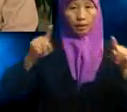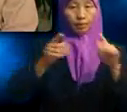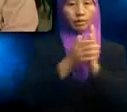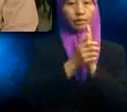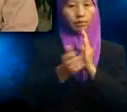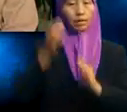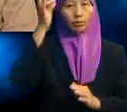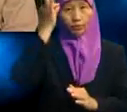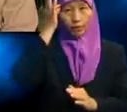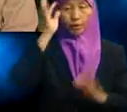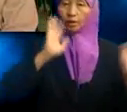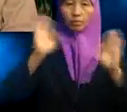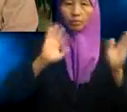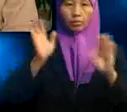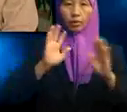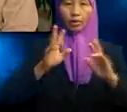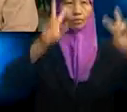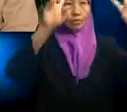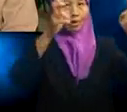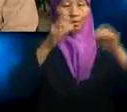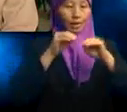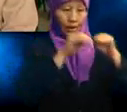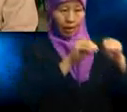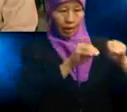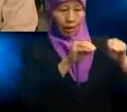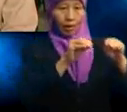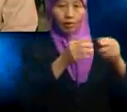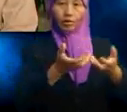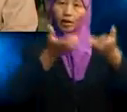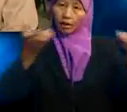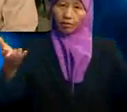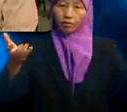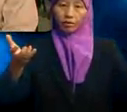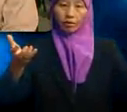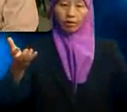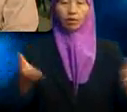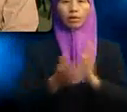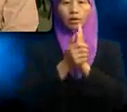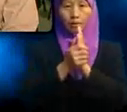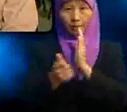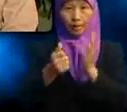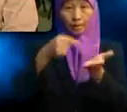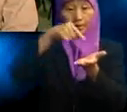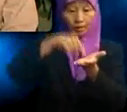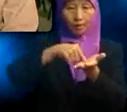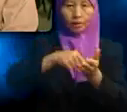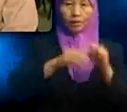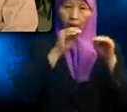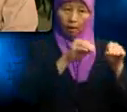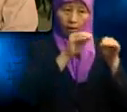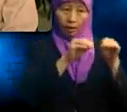berfikir bukanlah satu mata pelajaran yang diajarkan secara berasingan. Kemahiran ini sebenarnya